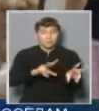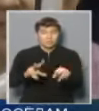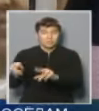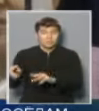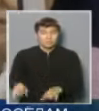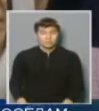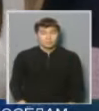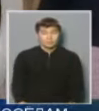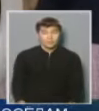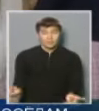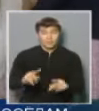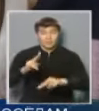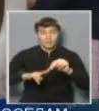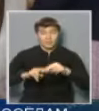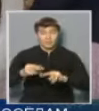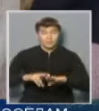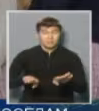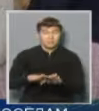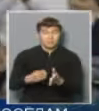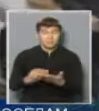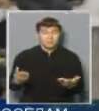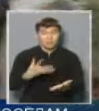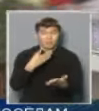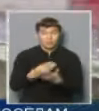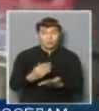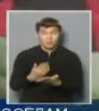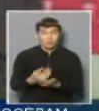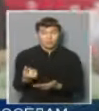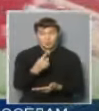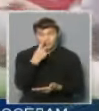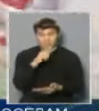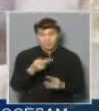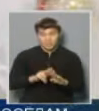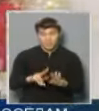счастливым. Отметим, что строительная компания имеет лицензию под номером